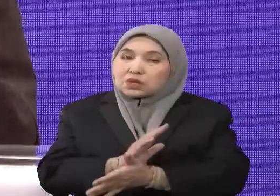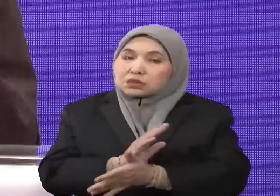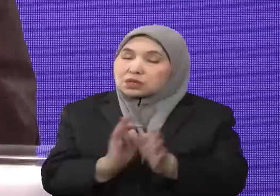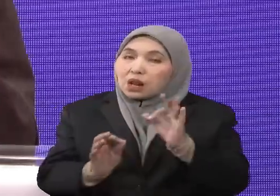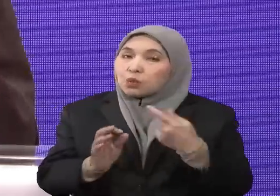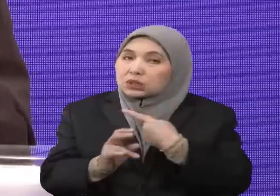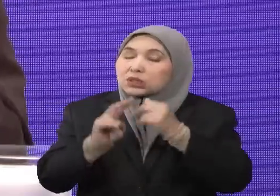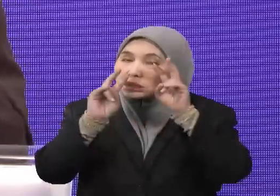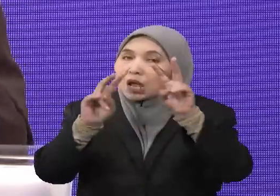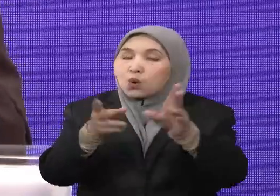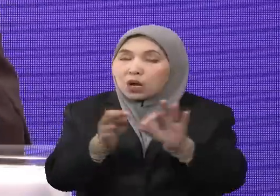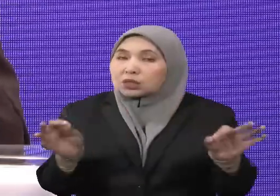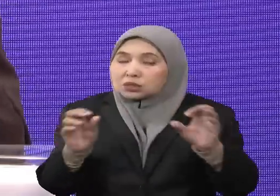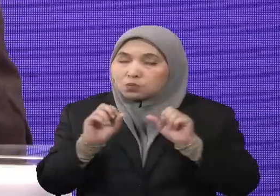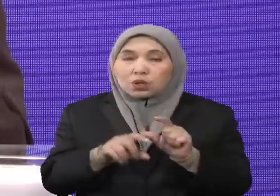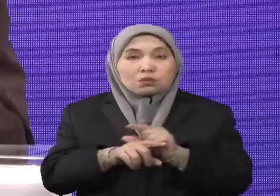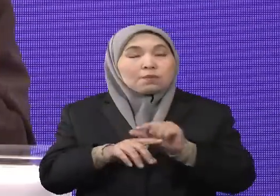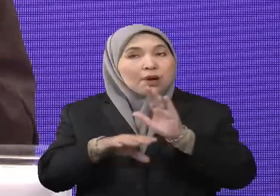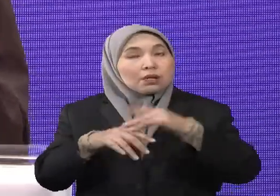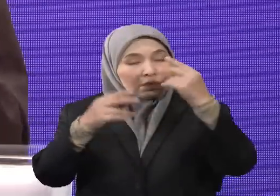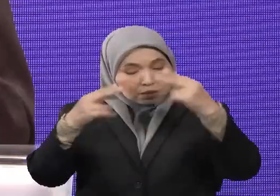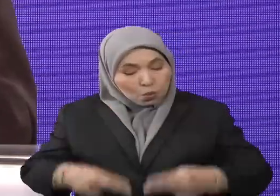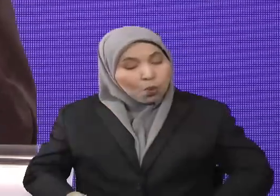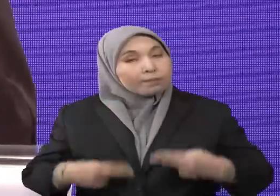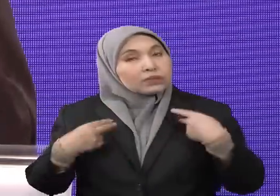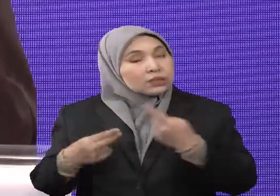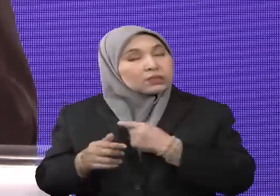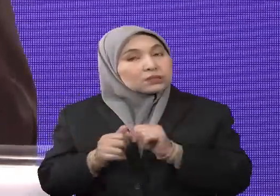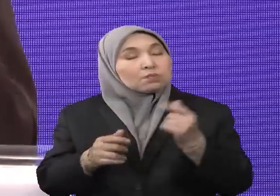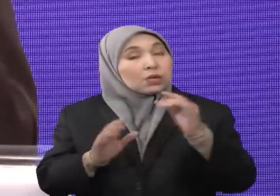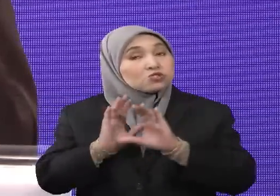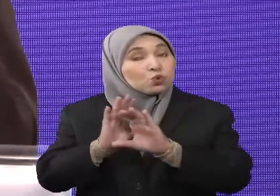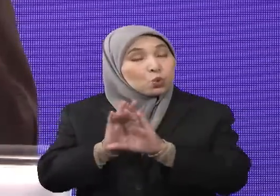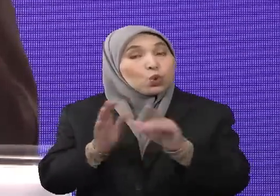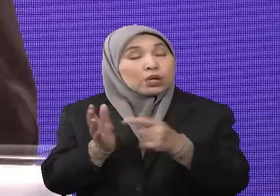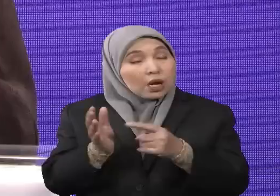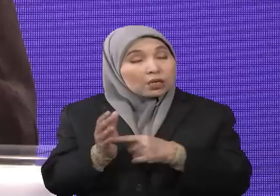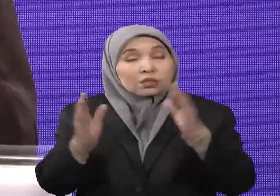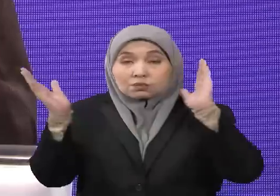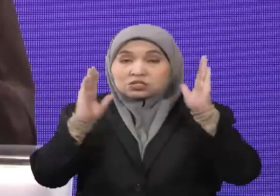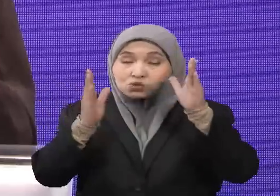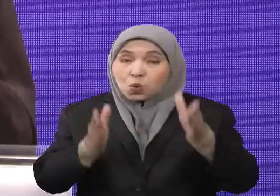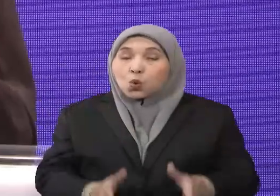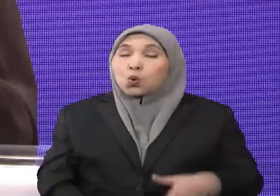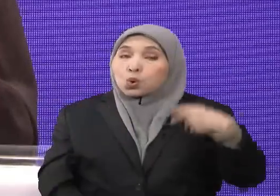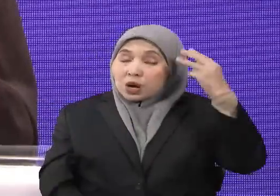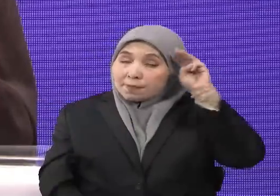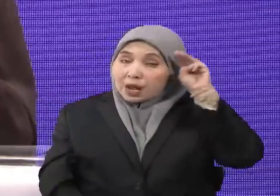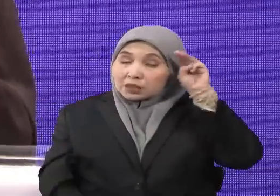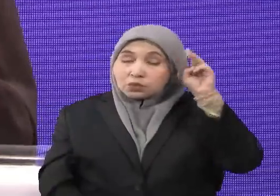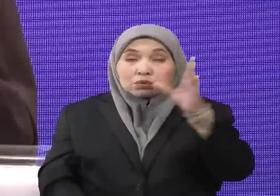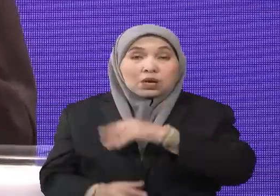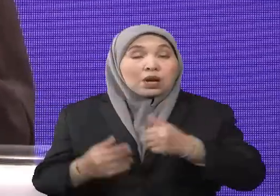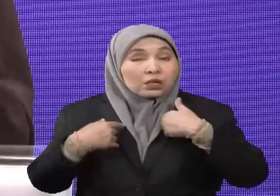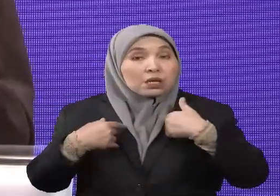kita boleh juga kepada kehidupan kita kadang-kadang Kita contoh di Indonesia Kita orang Melayu kita dominan pada